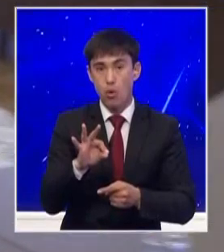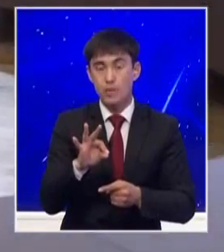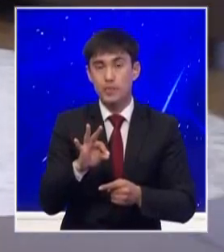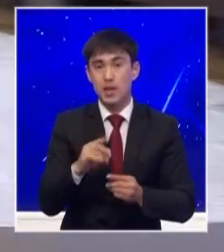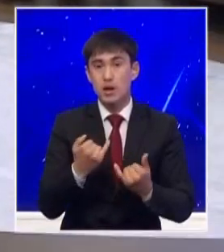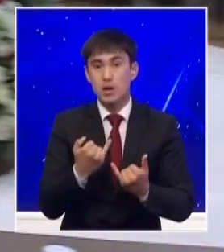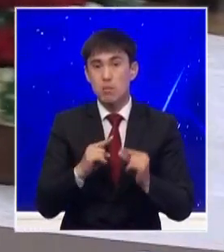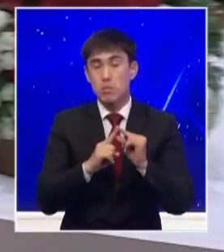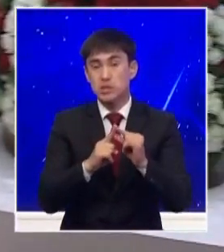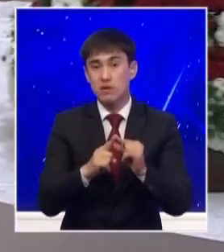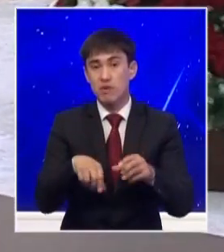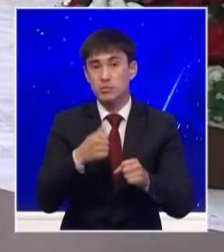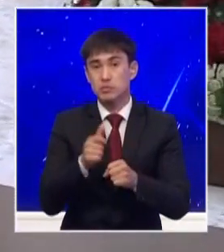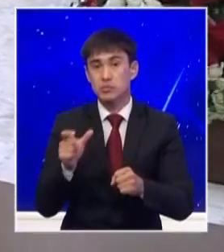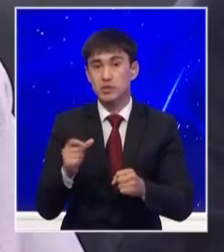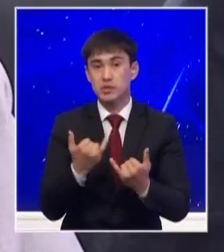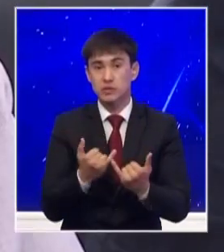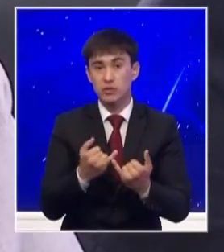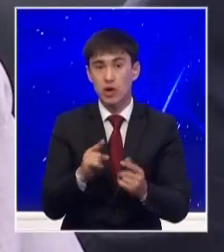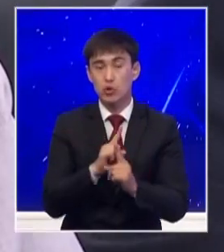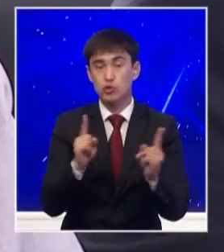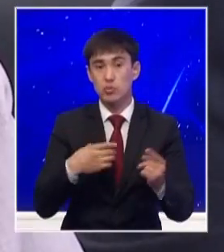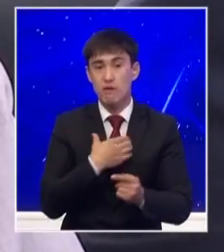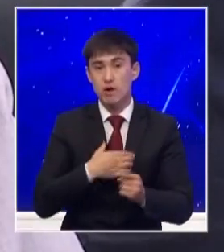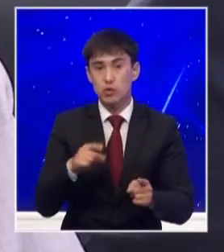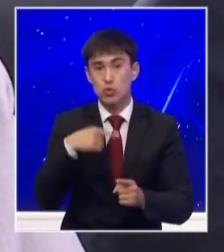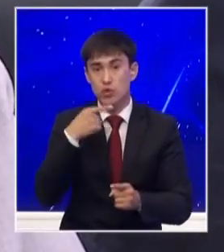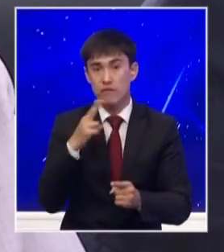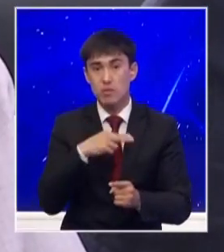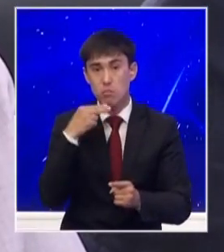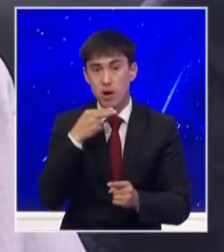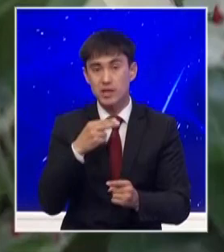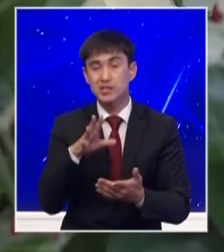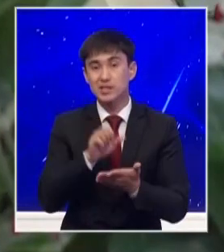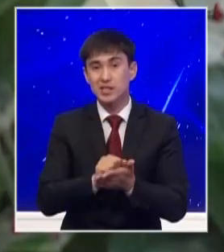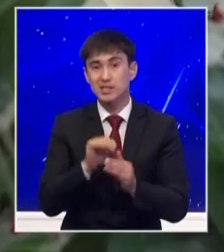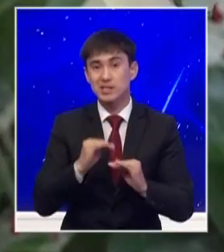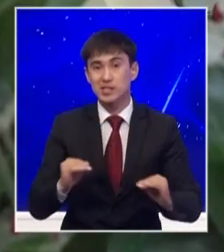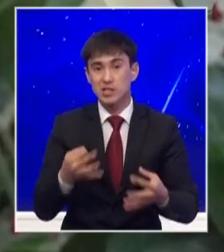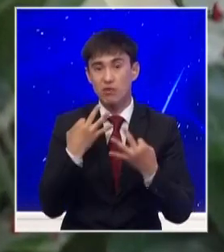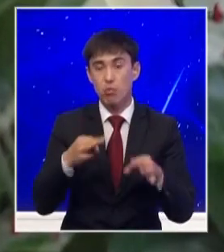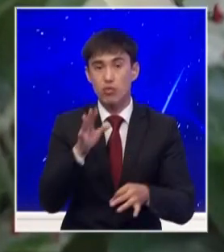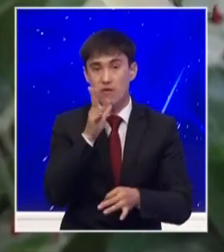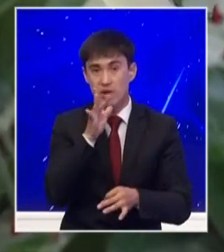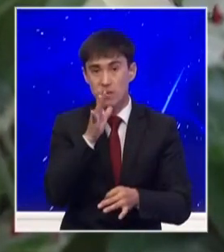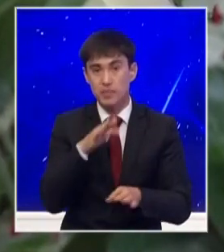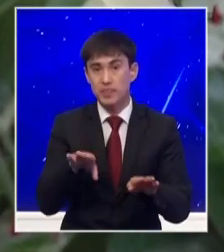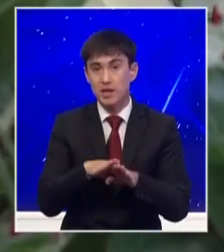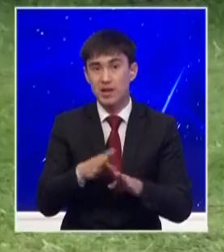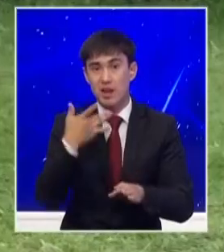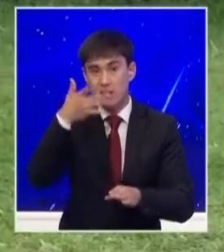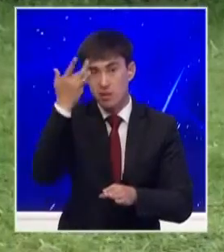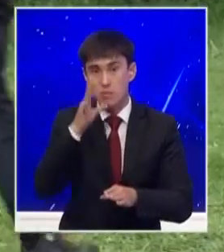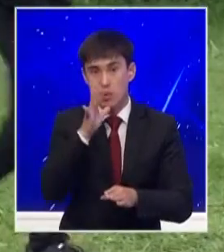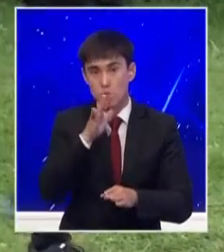неправительственных организаций. По словам спикеров, сегодня особенно важно уделить внимание занятости детей в свободное время. Так, в